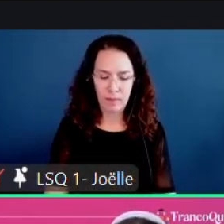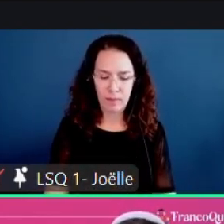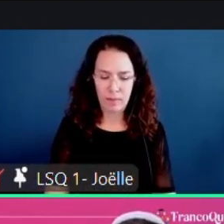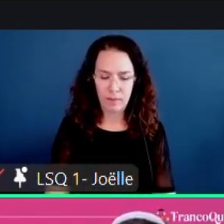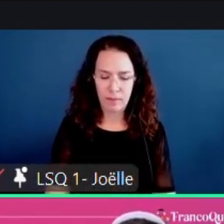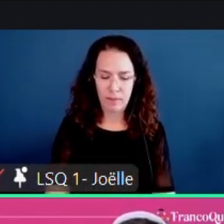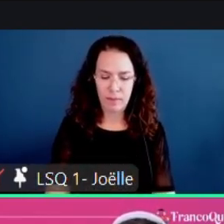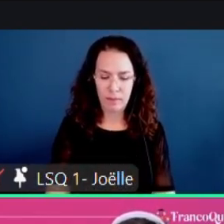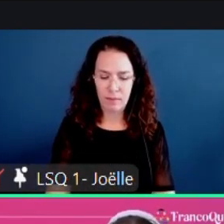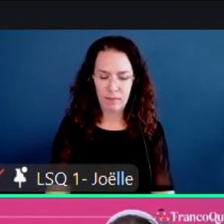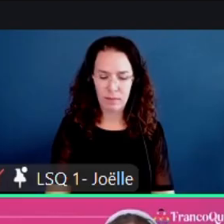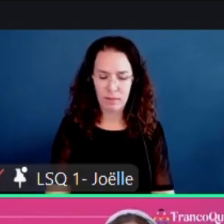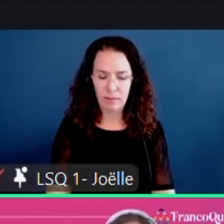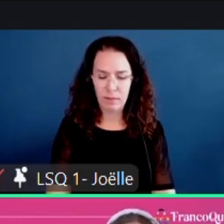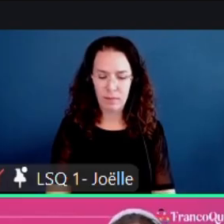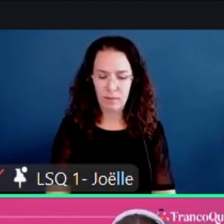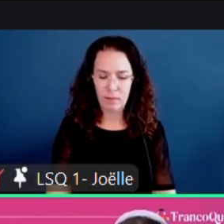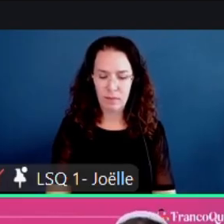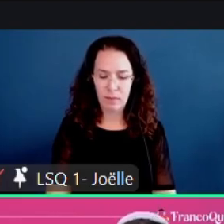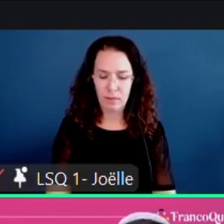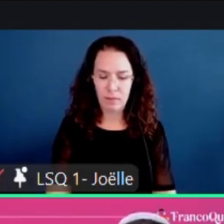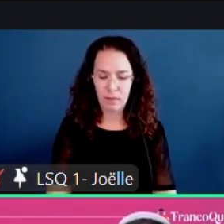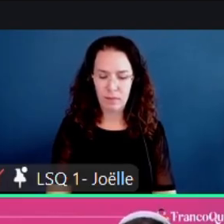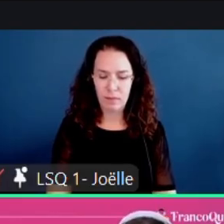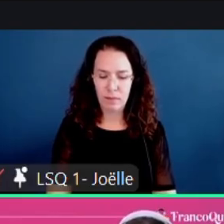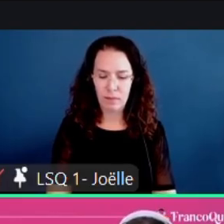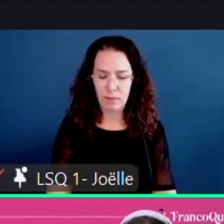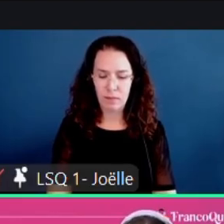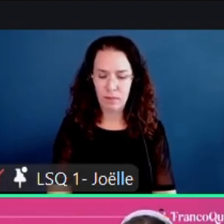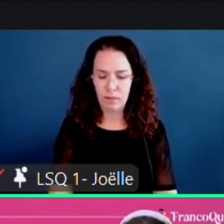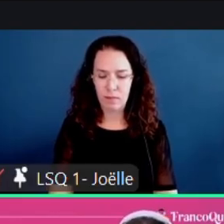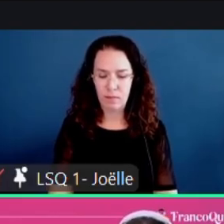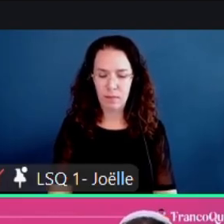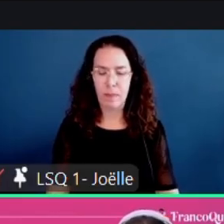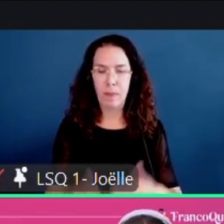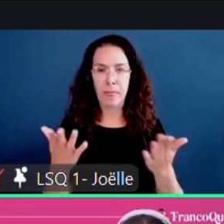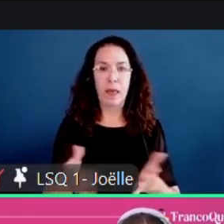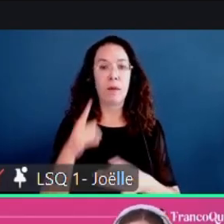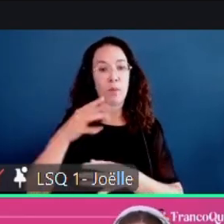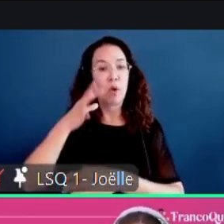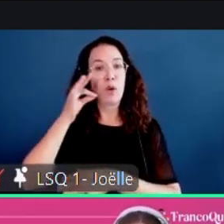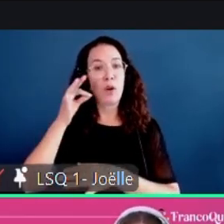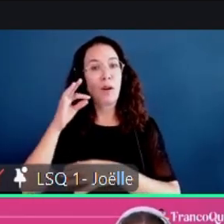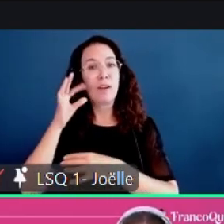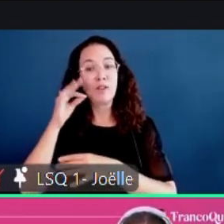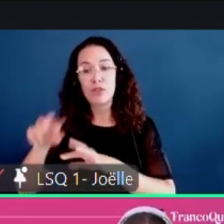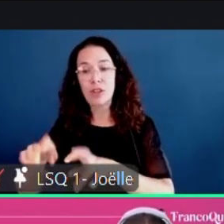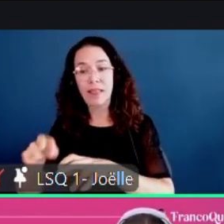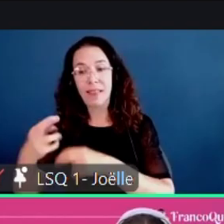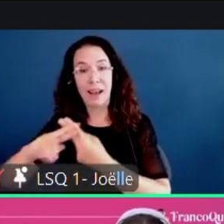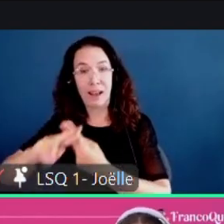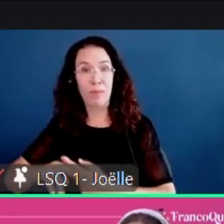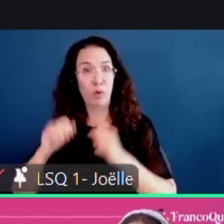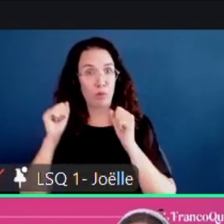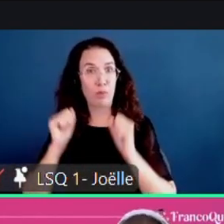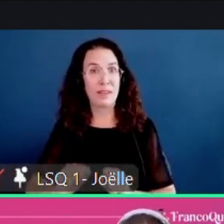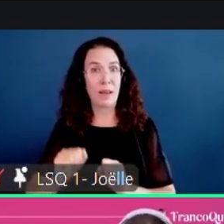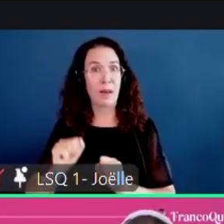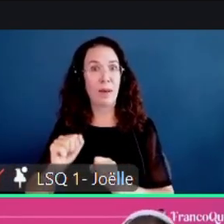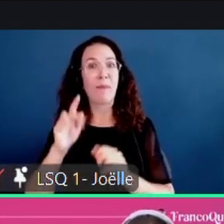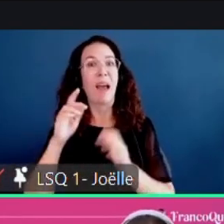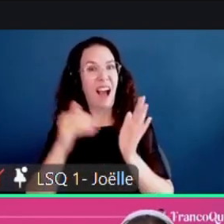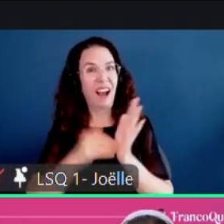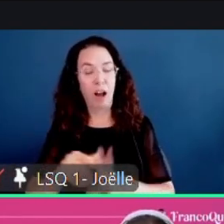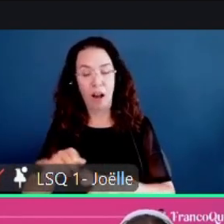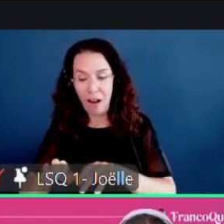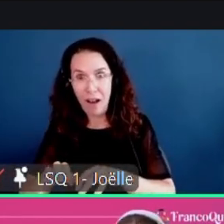va utiliser la même approche que tout à l'heure. Donc, vous pourrez écrire vos réponses dans la boîte du clavardage, mais attendez avant de l'envoyer. On enverra